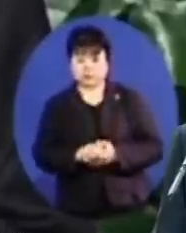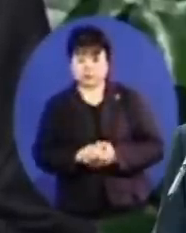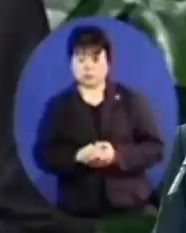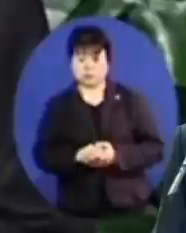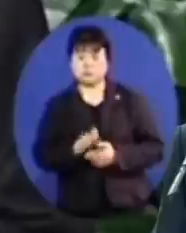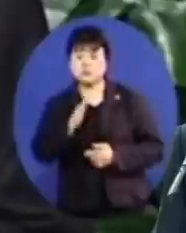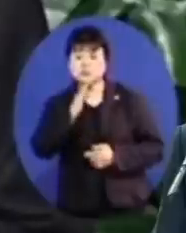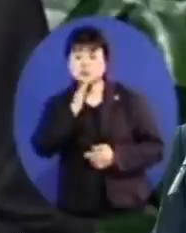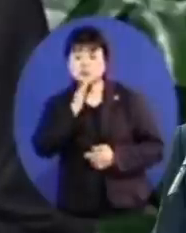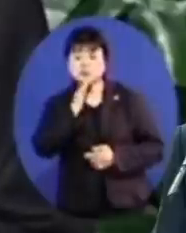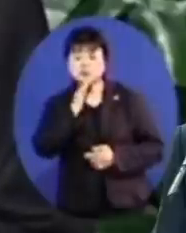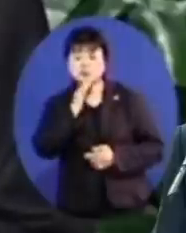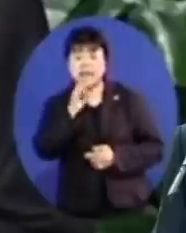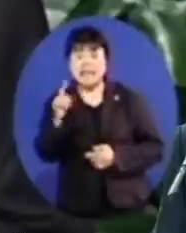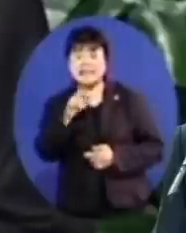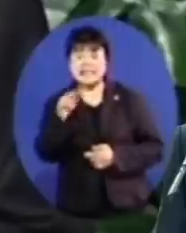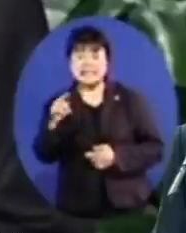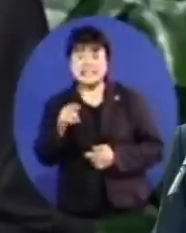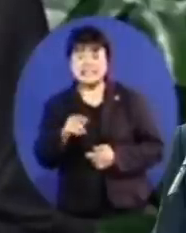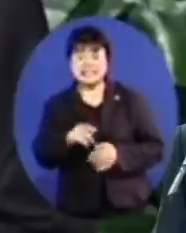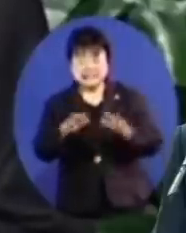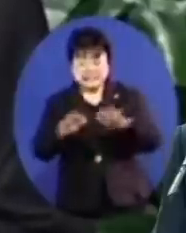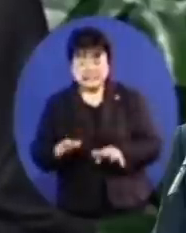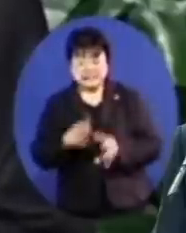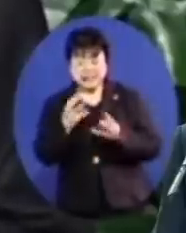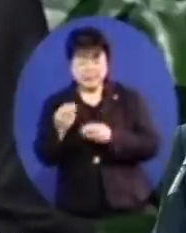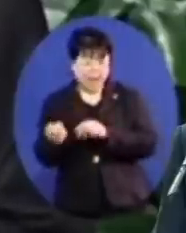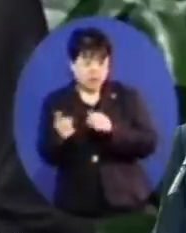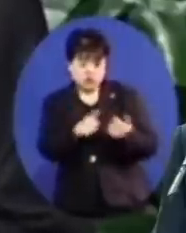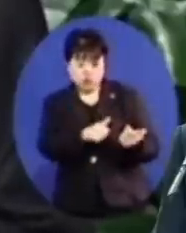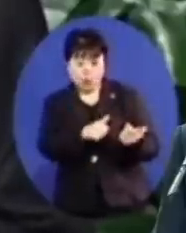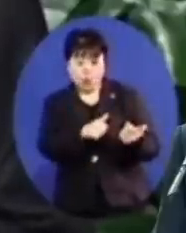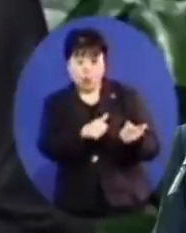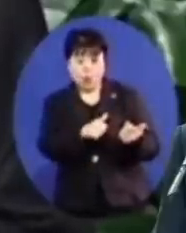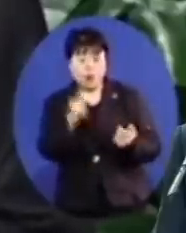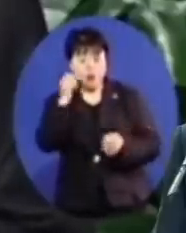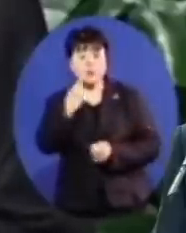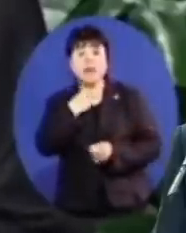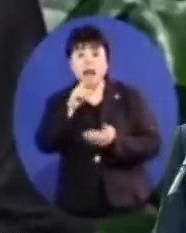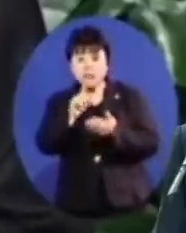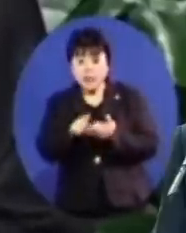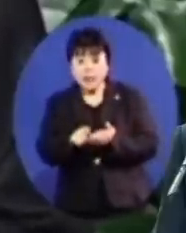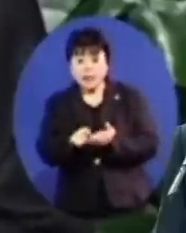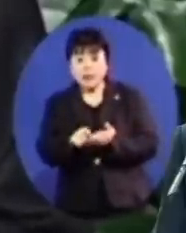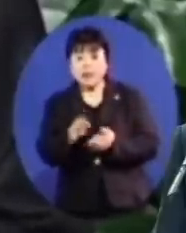하이티에서 지진이 나서 수많은 사람이 죽고 사람들이 올 때 갈 때 없을 때